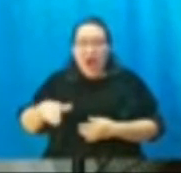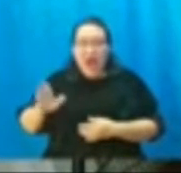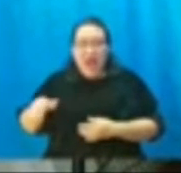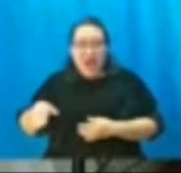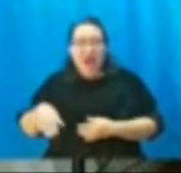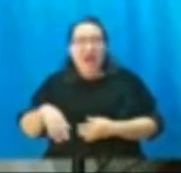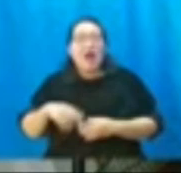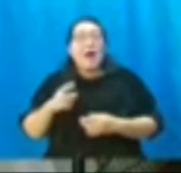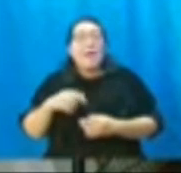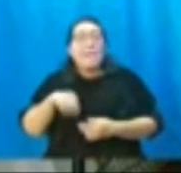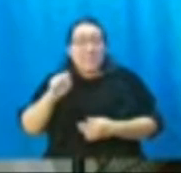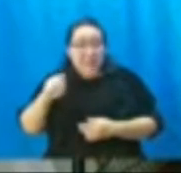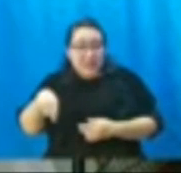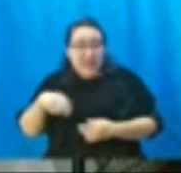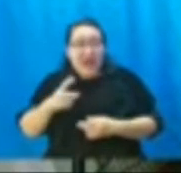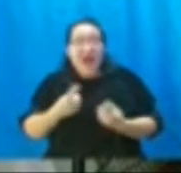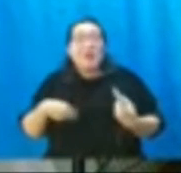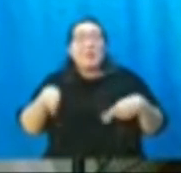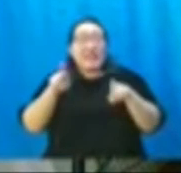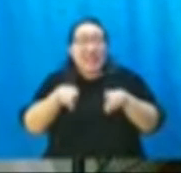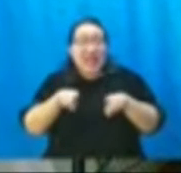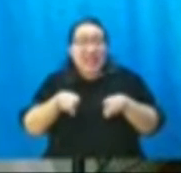sekolah Theresia gampang